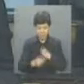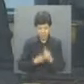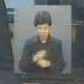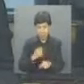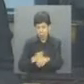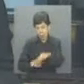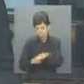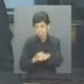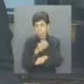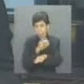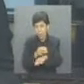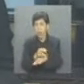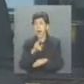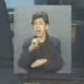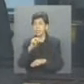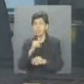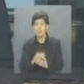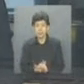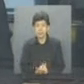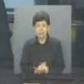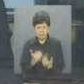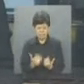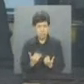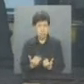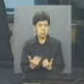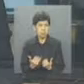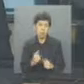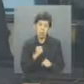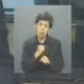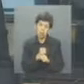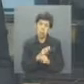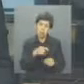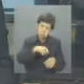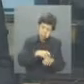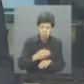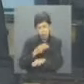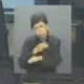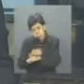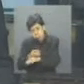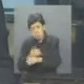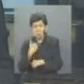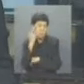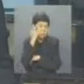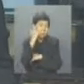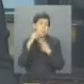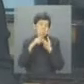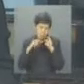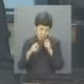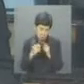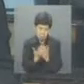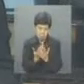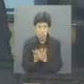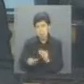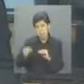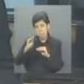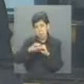ซ NGV ขึ้นจำนวนมากเช่นเดียวกันแต่ขณะนี้ทั้งผู้ประกอบการและผู้ใช้ก๊าซ NGV ต่างได้รับผลกระทบจากการปรับโครงสร้าง